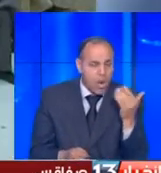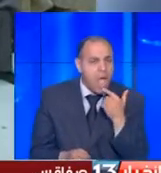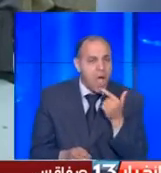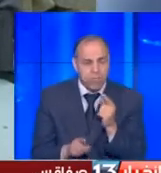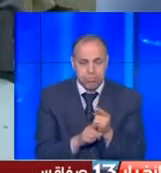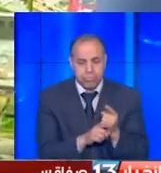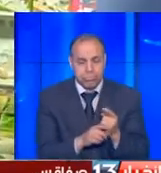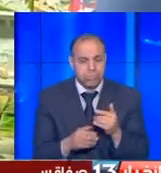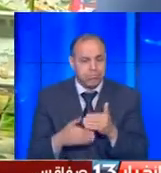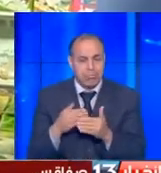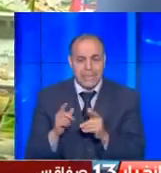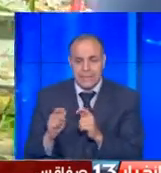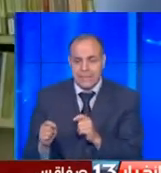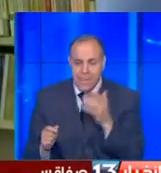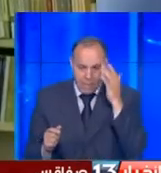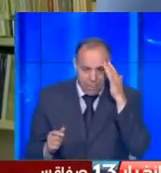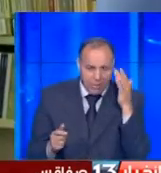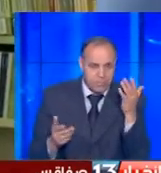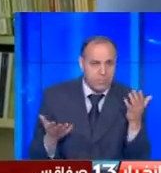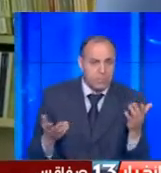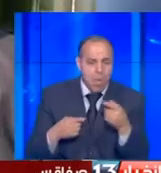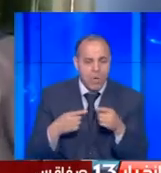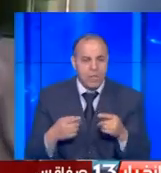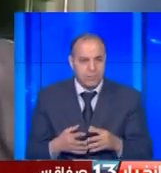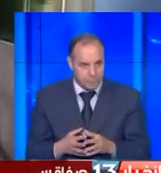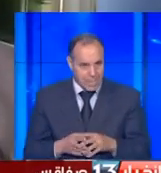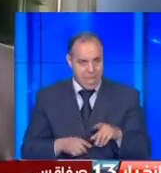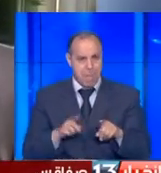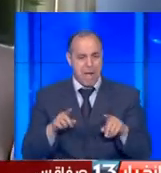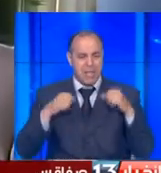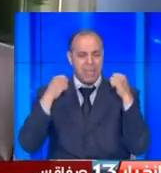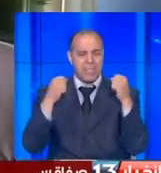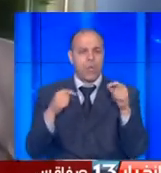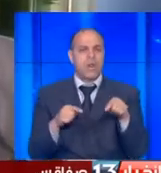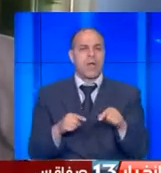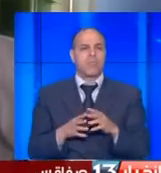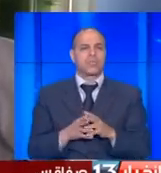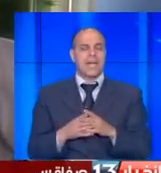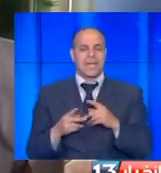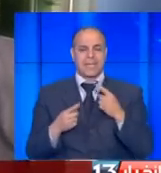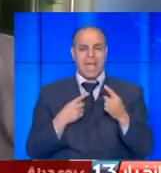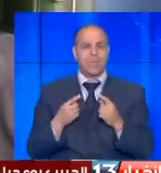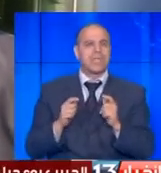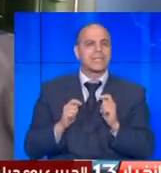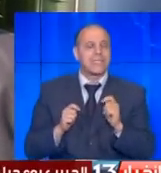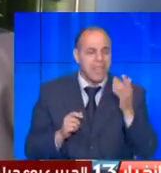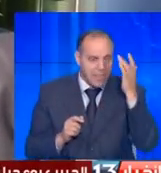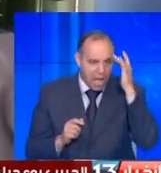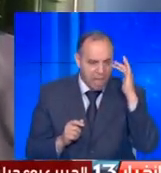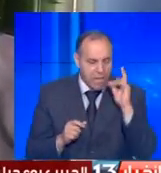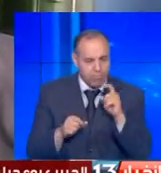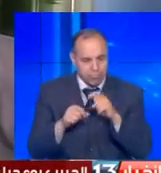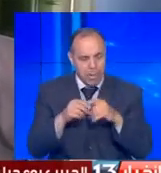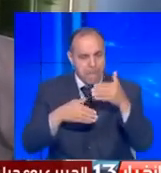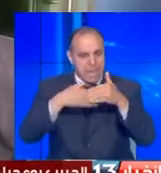تلتقي مع التفكير في سياسات ثقافية مختلفة. بعد الثورة كان لابد أن نتحدث على سياسات ثقافية تساهم